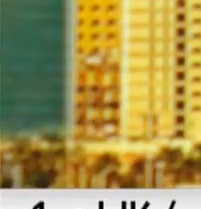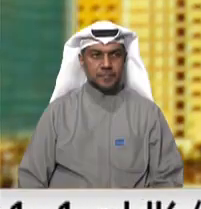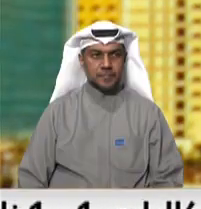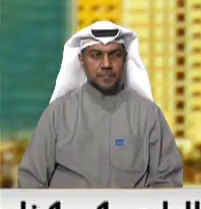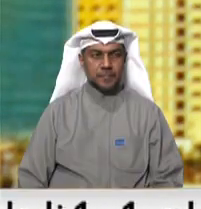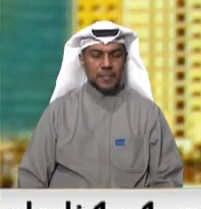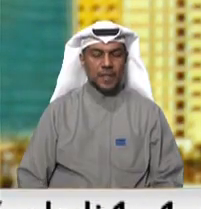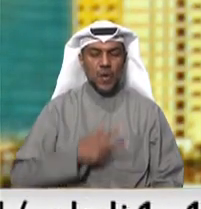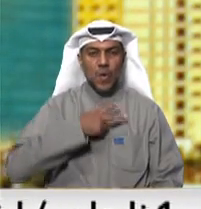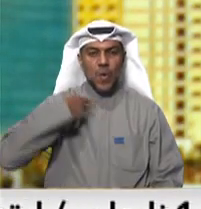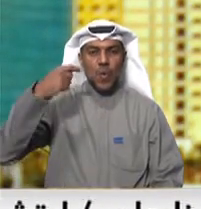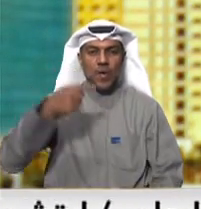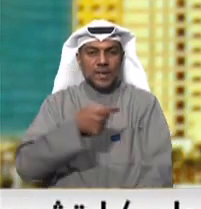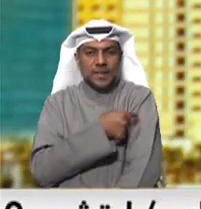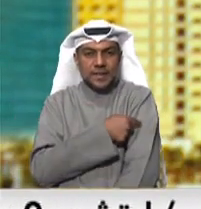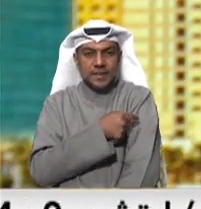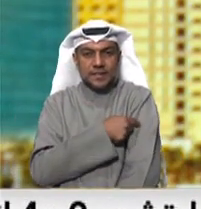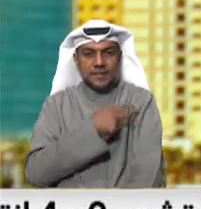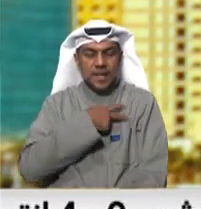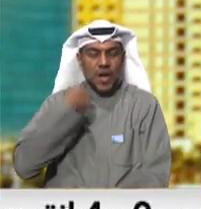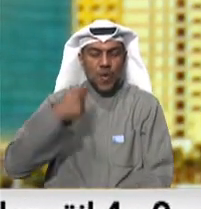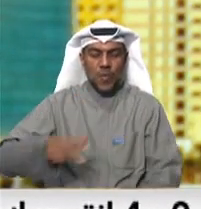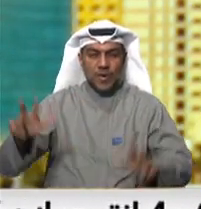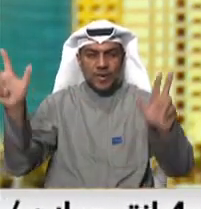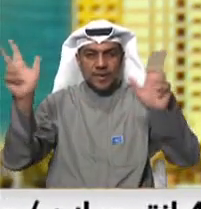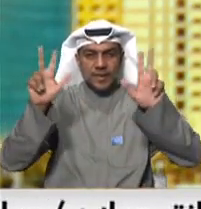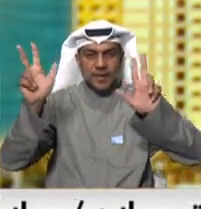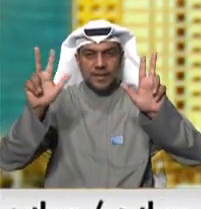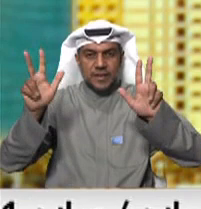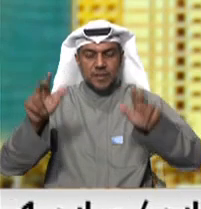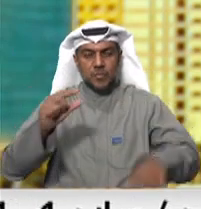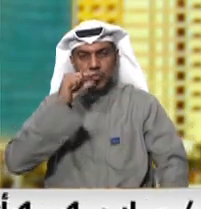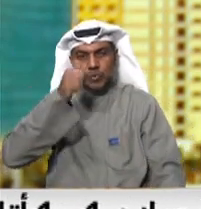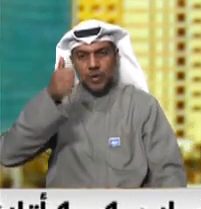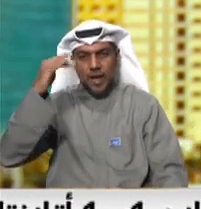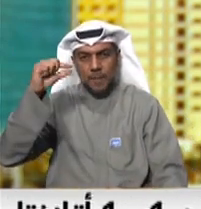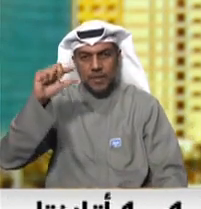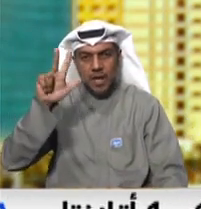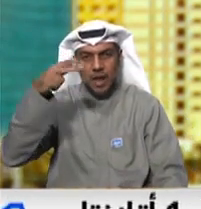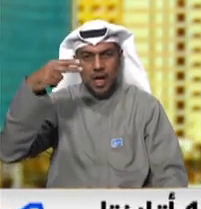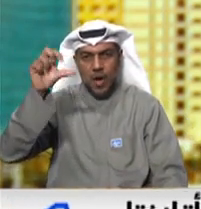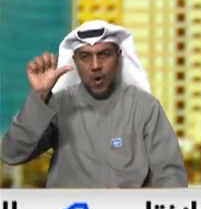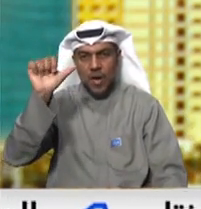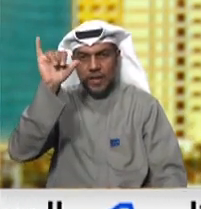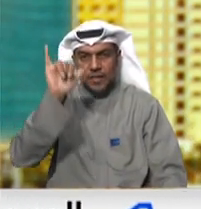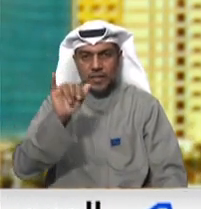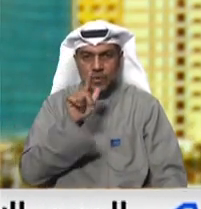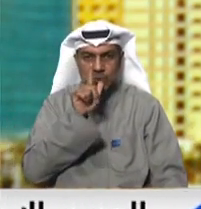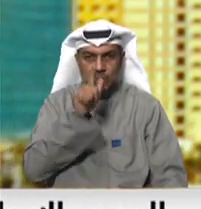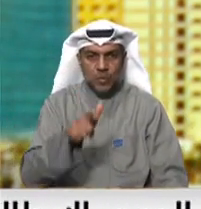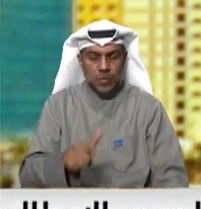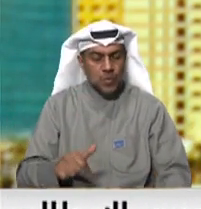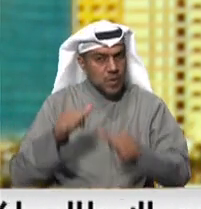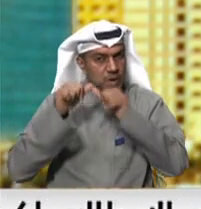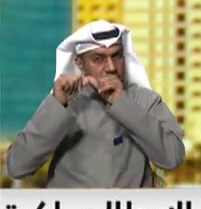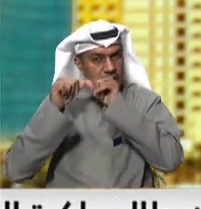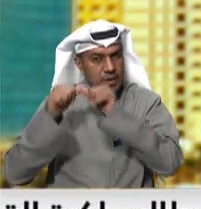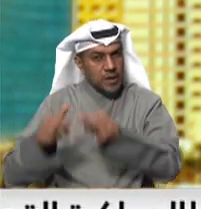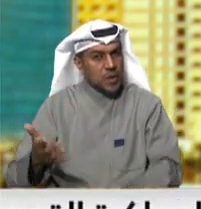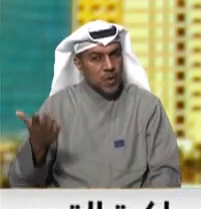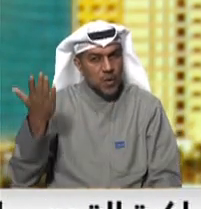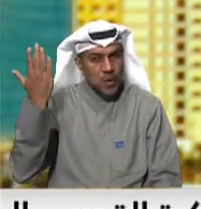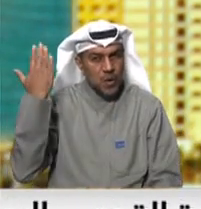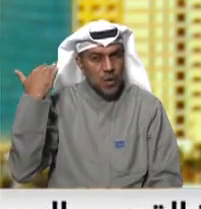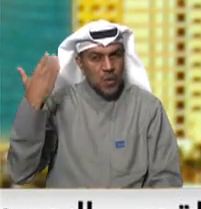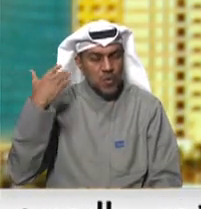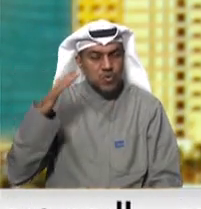استذكر وزير الصحة ووزير الإعلام والثقافة بالإنابة الدكتور أحمد العوضي الدور الكبير والبطولات والتضحيات الذي قام